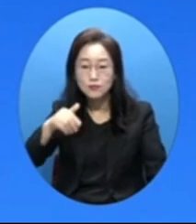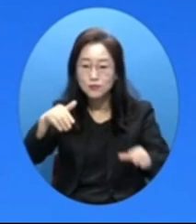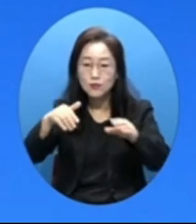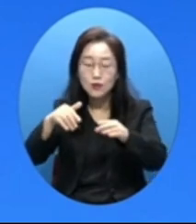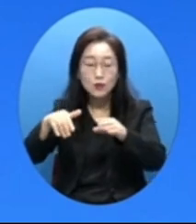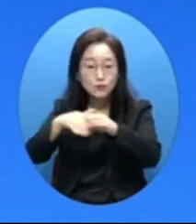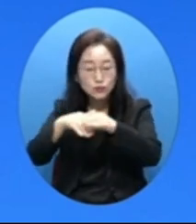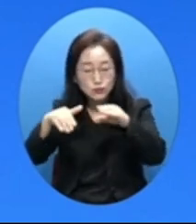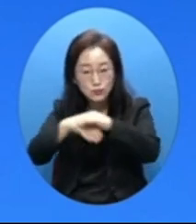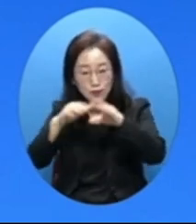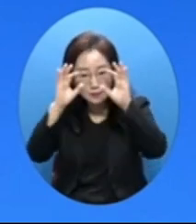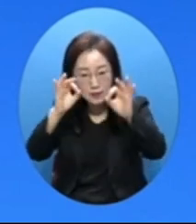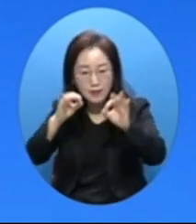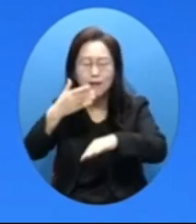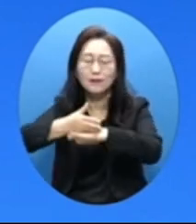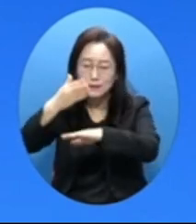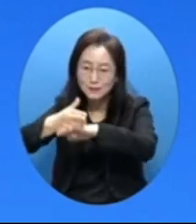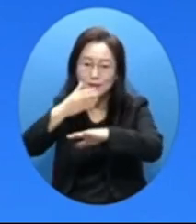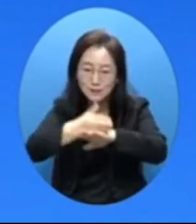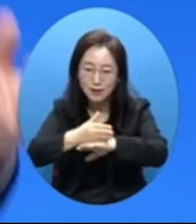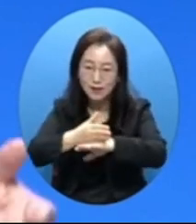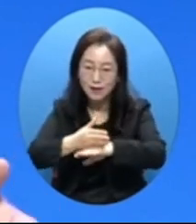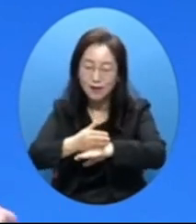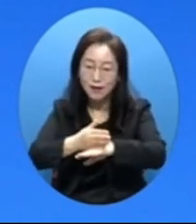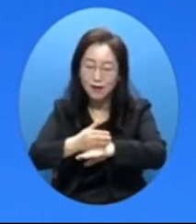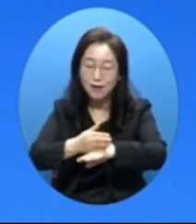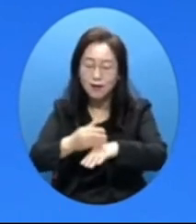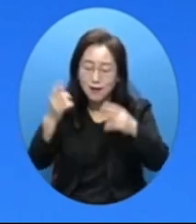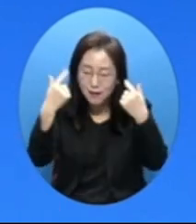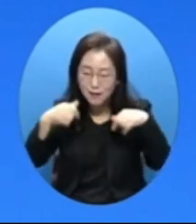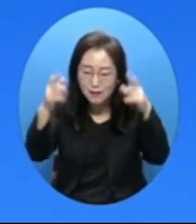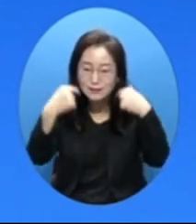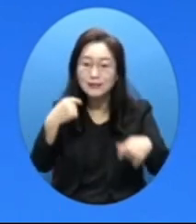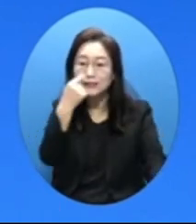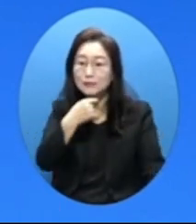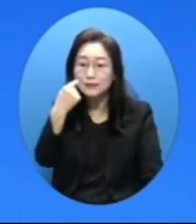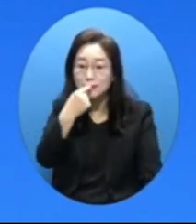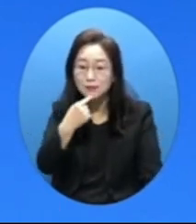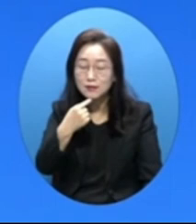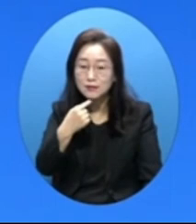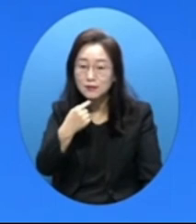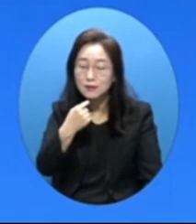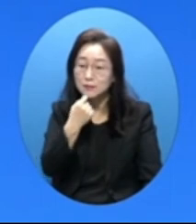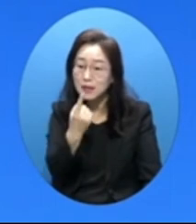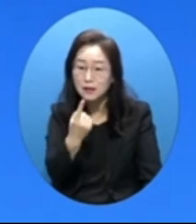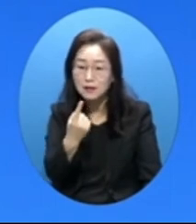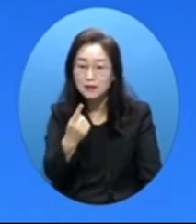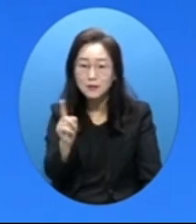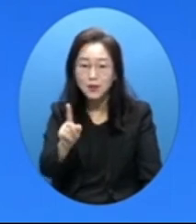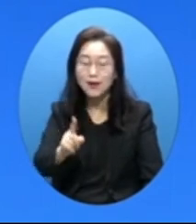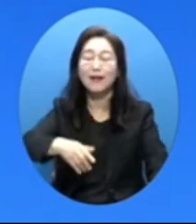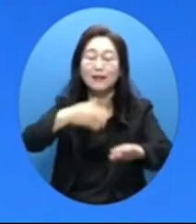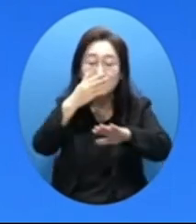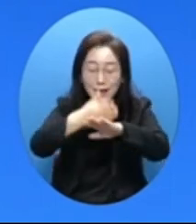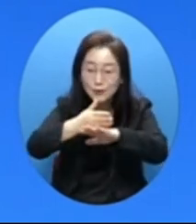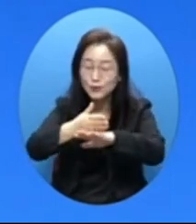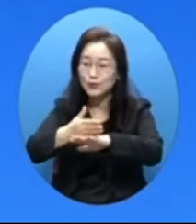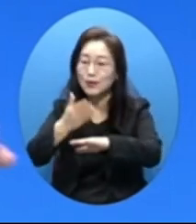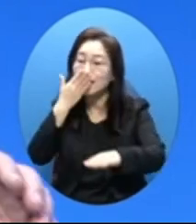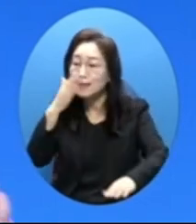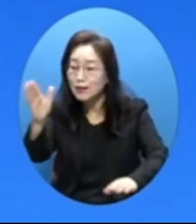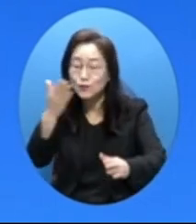감사문화입니다 어딜 가든지 그들의 늘 제일 먼저 표현되는 말이 땡큐